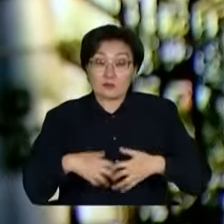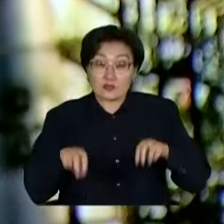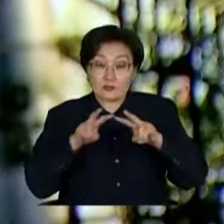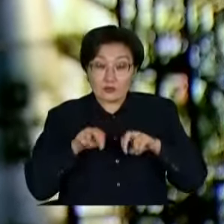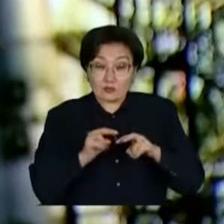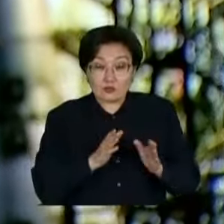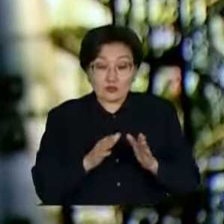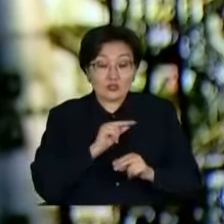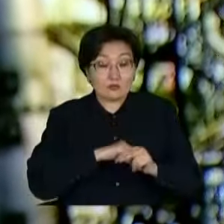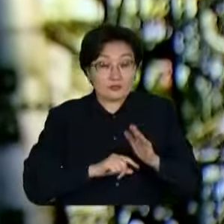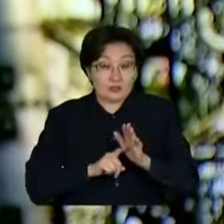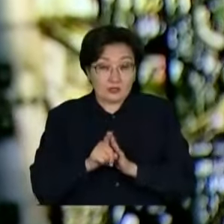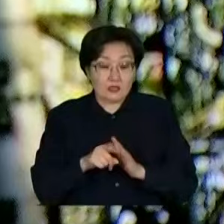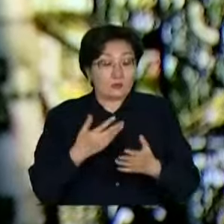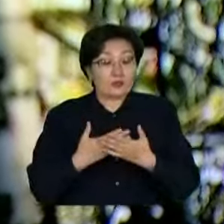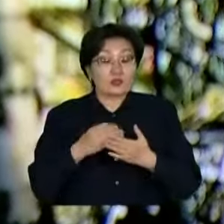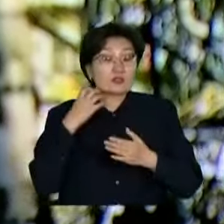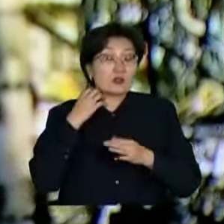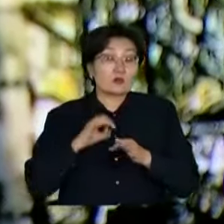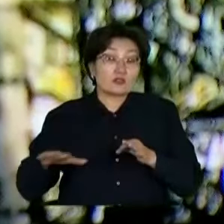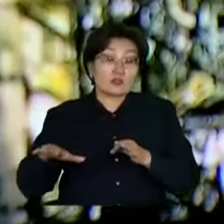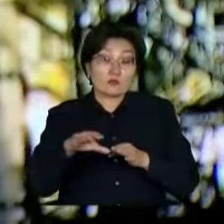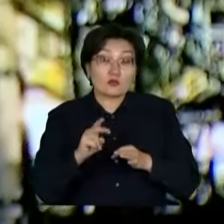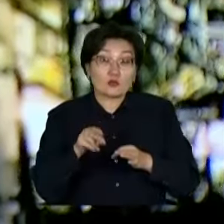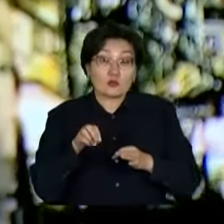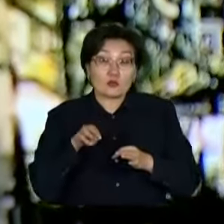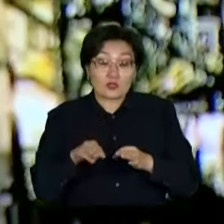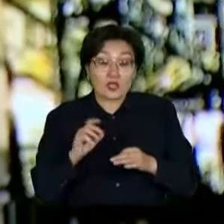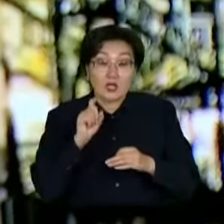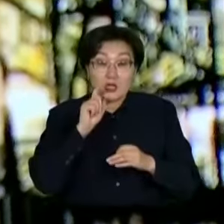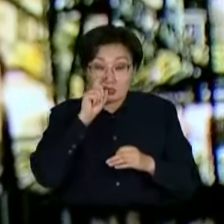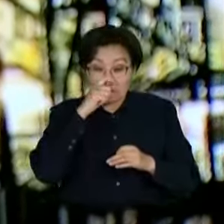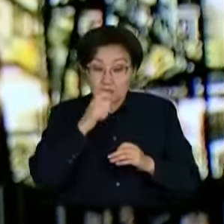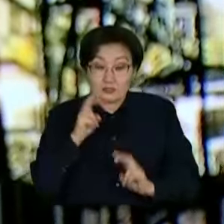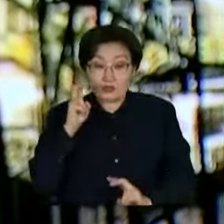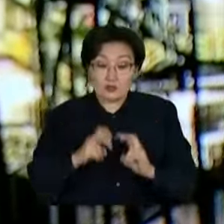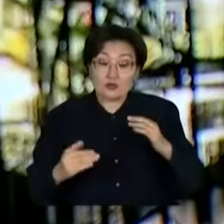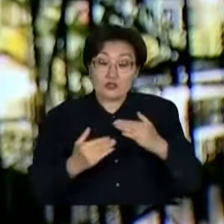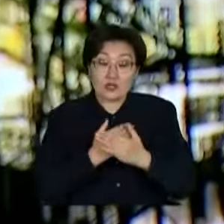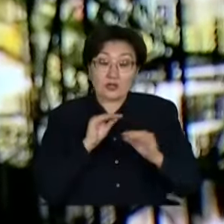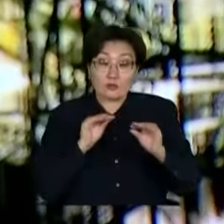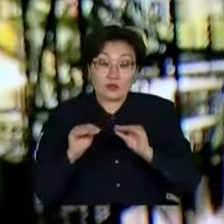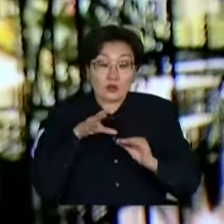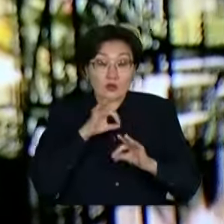жүйе іске қосылды. Мәселен, Қызылорда облысындағы күкірт қышқылы зауыты жаңа құрылғыны қолданысқа